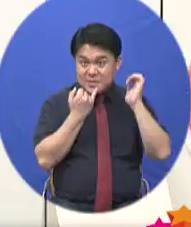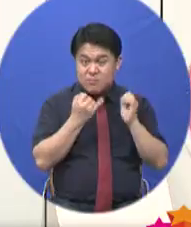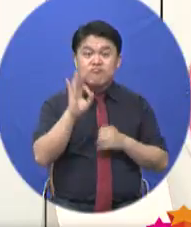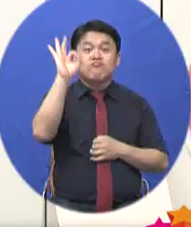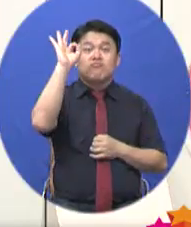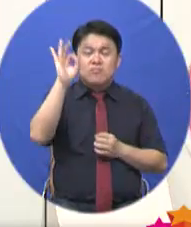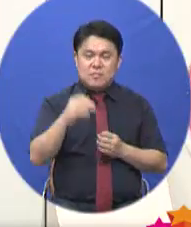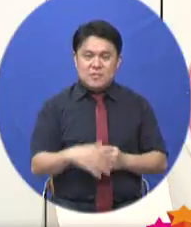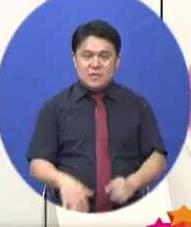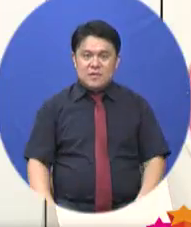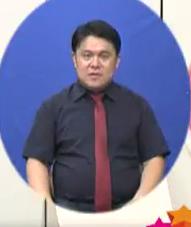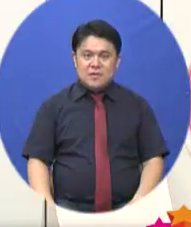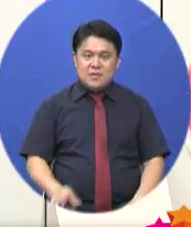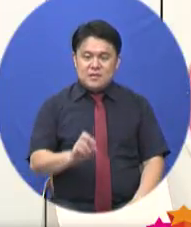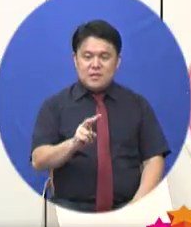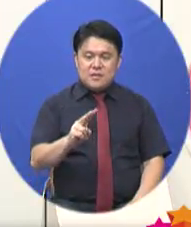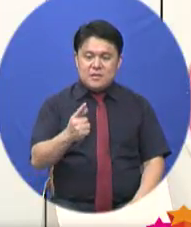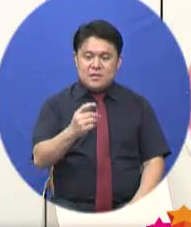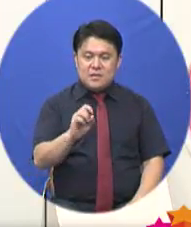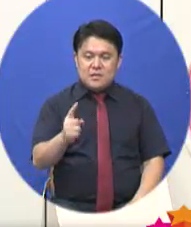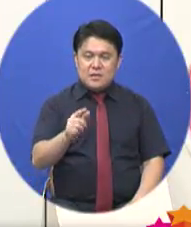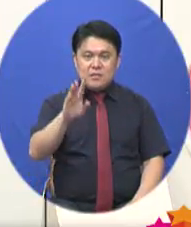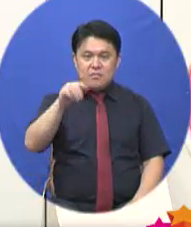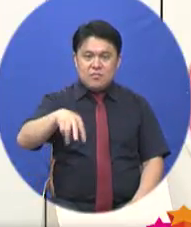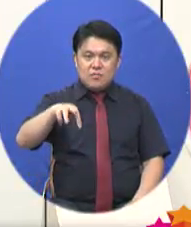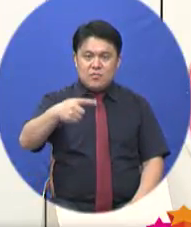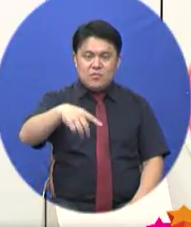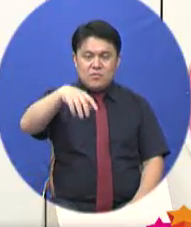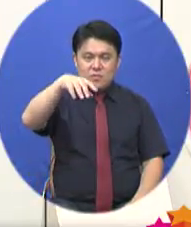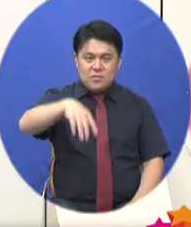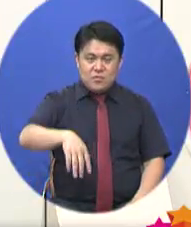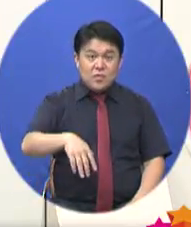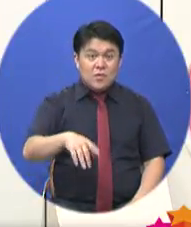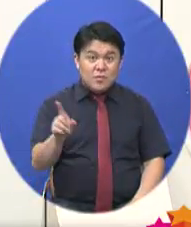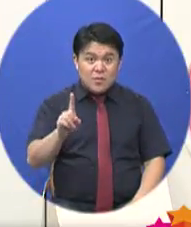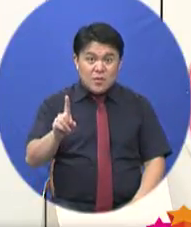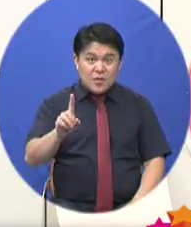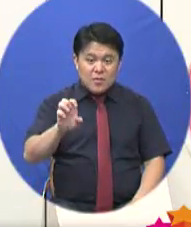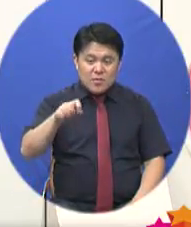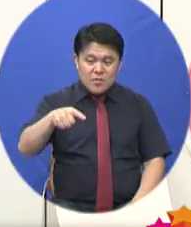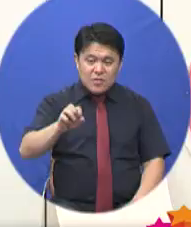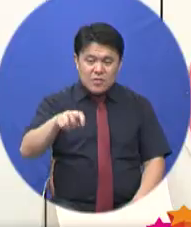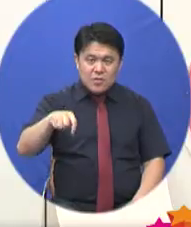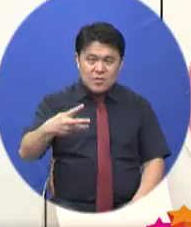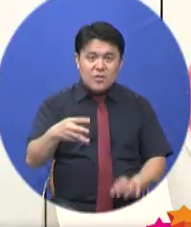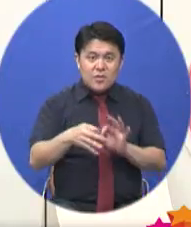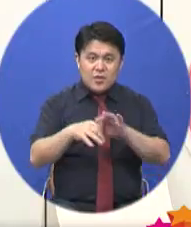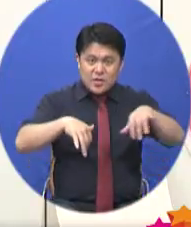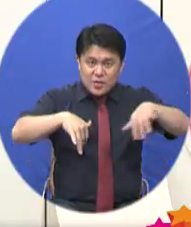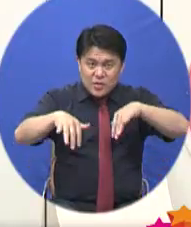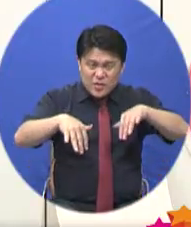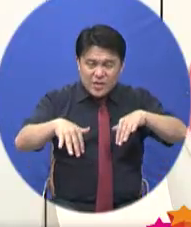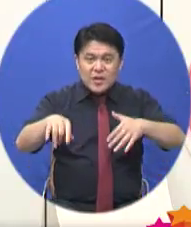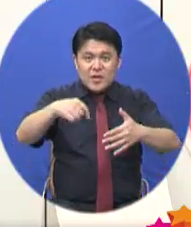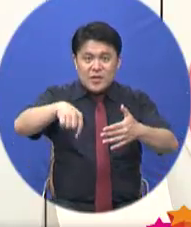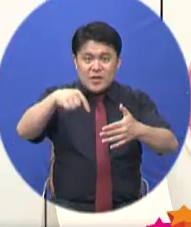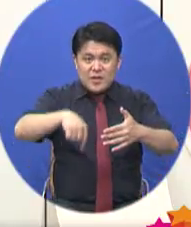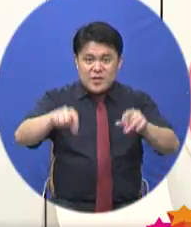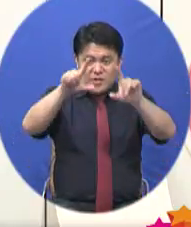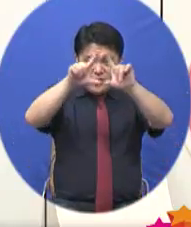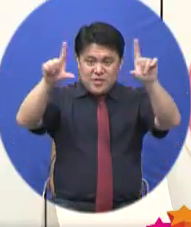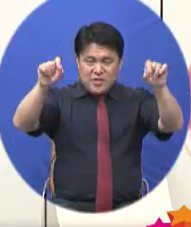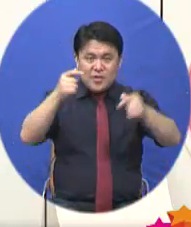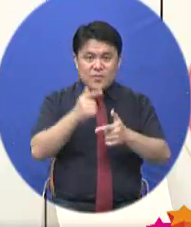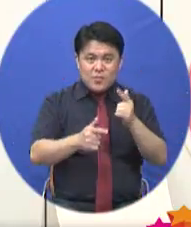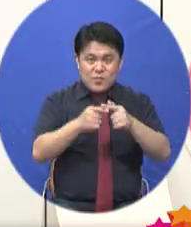아, 그럼요. 연안부도 풍물의 거리 먹고 신한 횟집 하고 있어요. 아이, 그럼요. 그 성공주 씨 예.